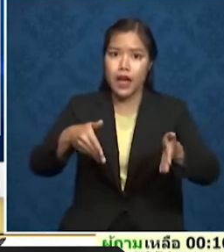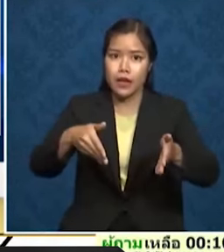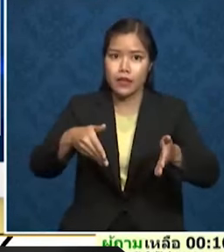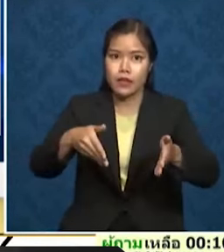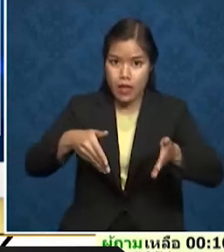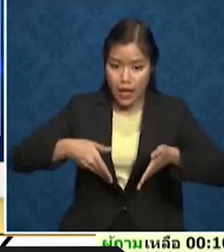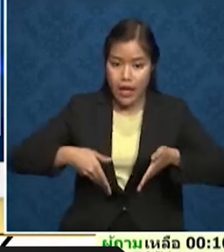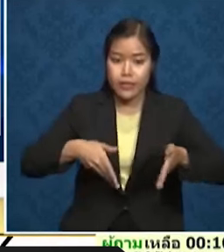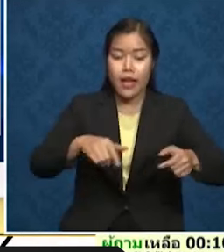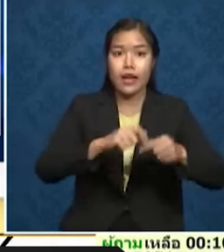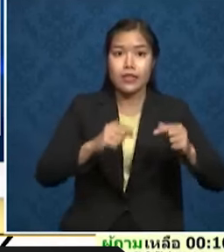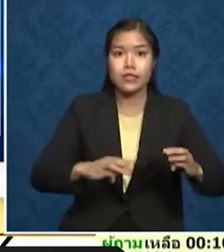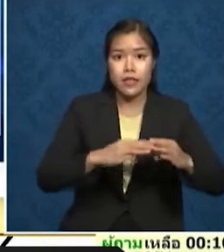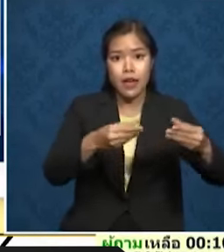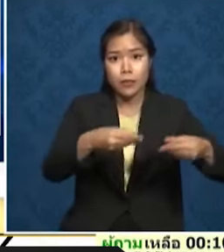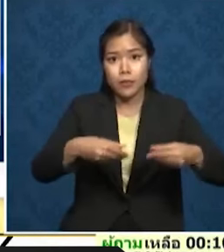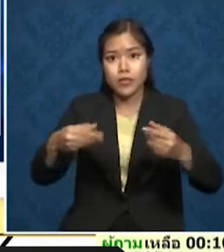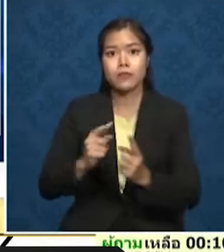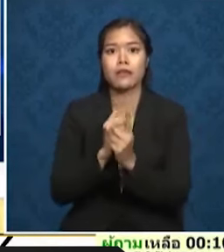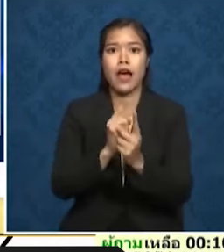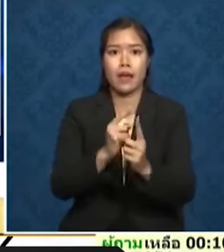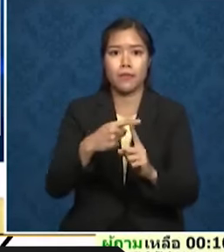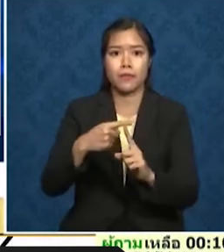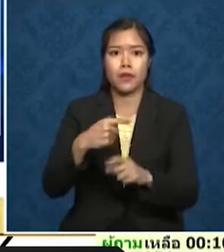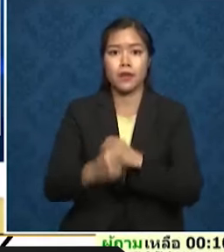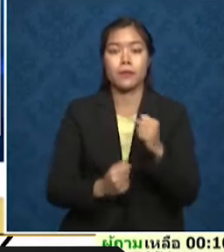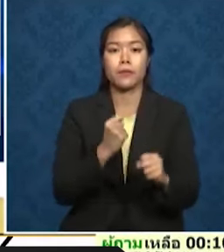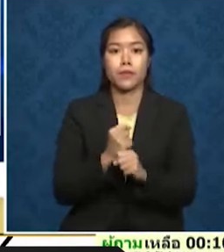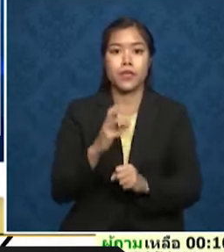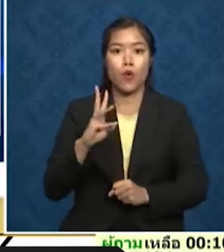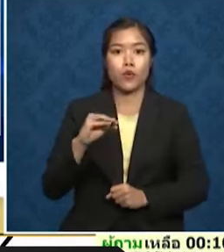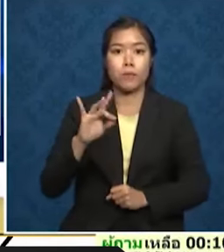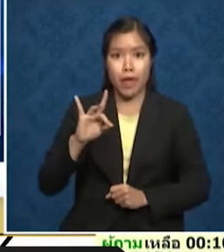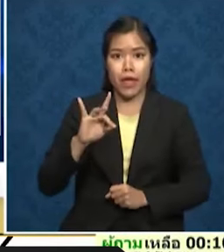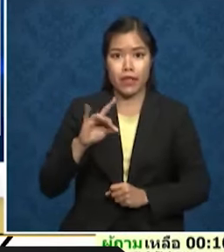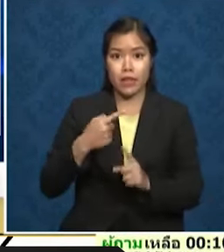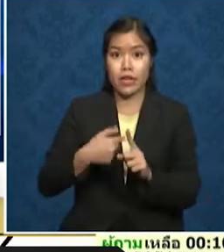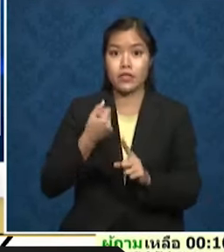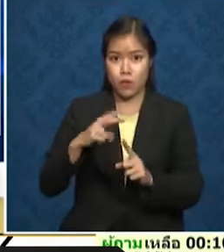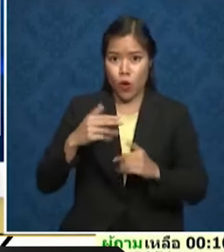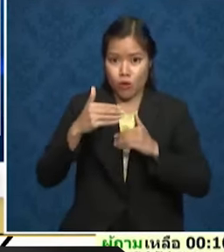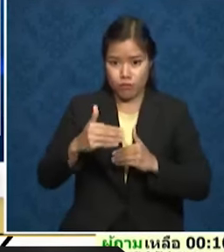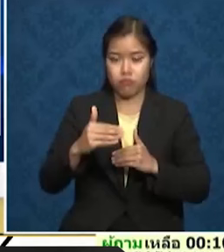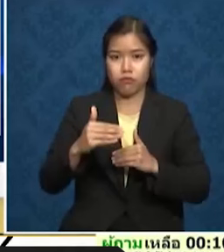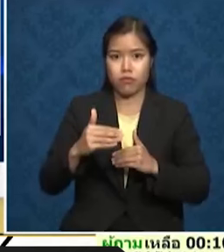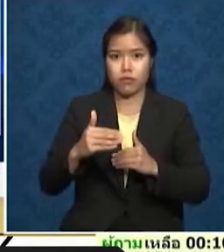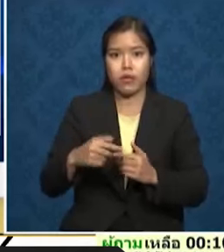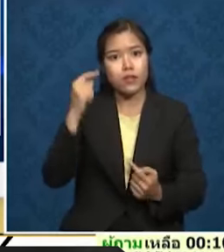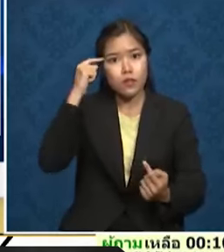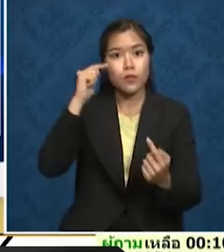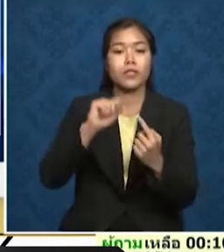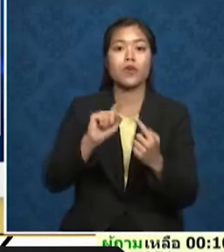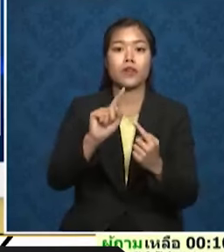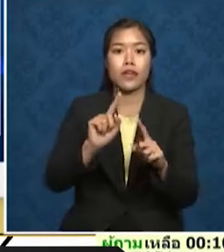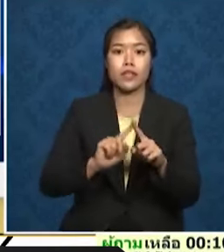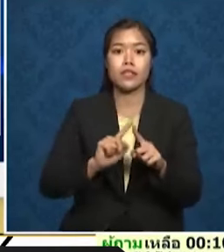างแล้วเสร็จทุกสัญญาภายในเดือนธันวาคมปี2568ค่ะโดยมีเป้าหมายดังนี้ค่ะ 1. เรา